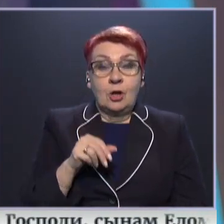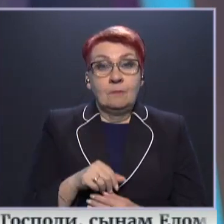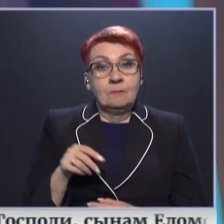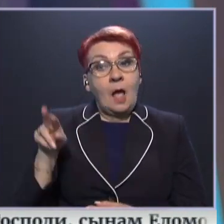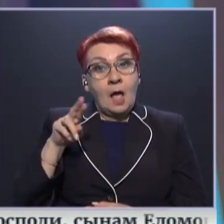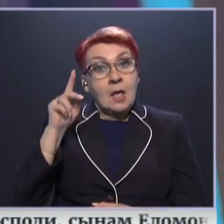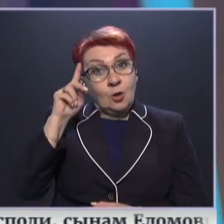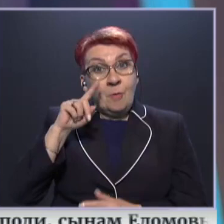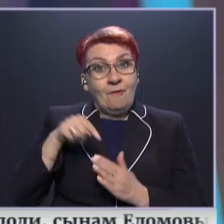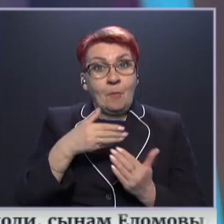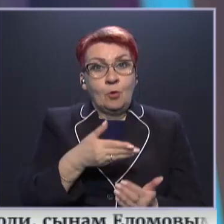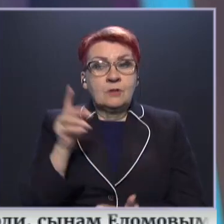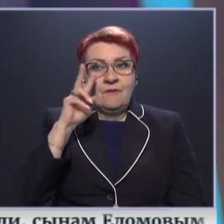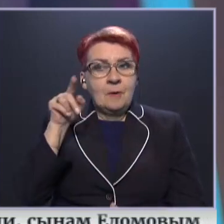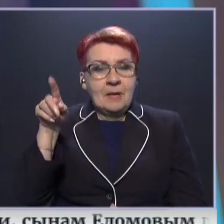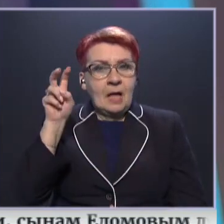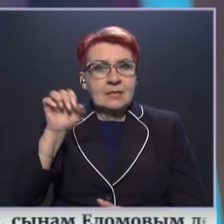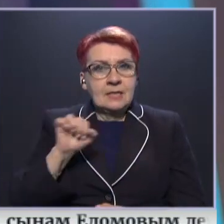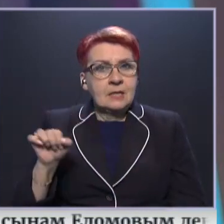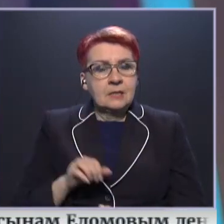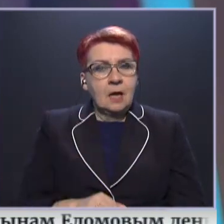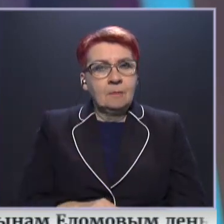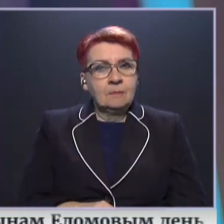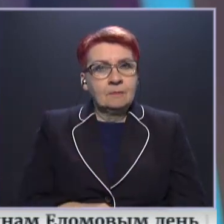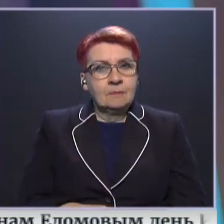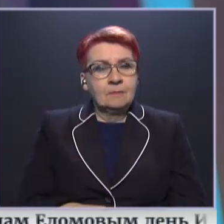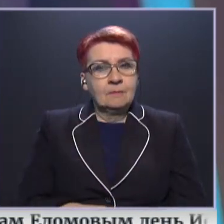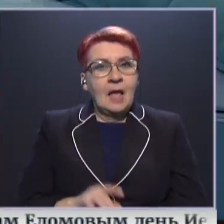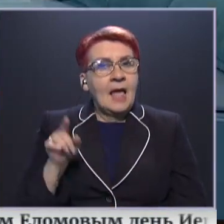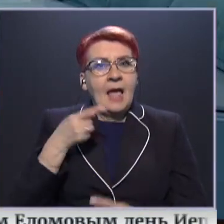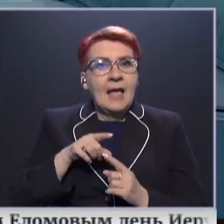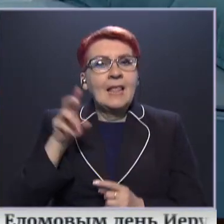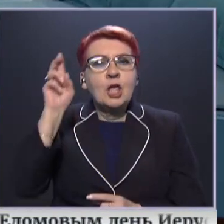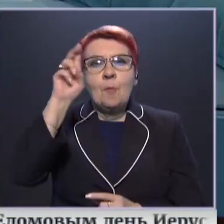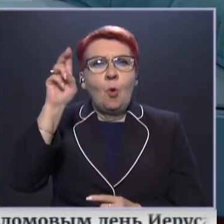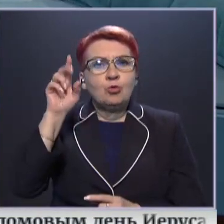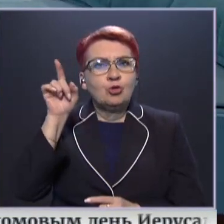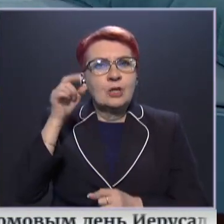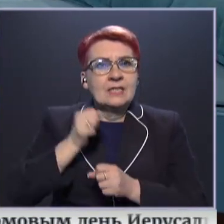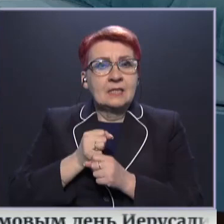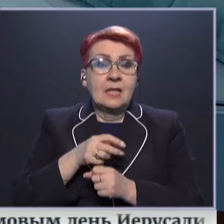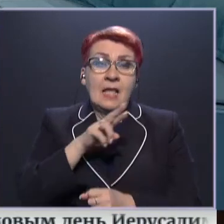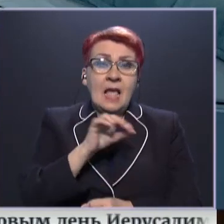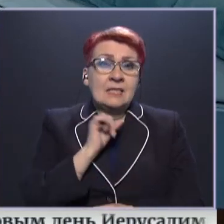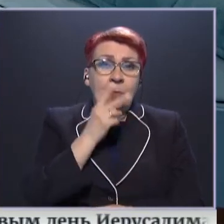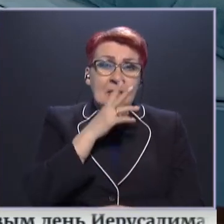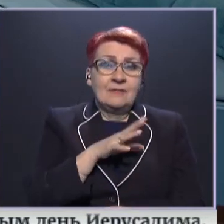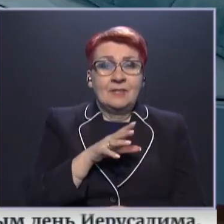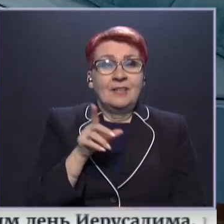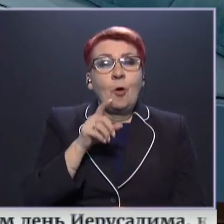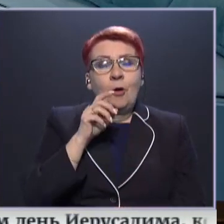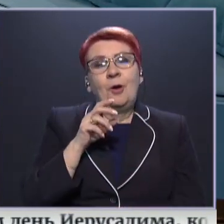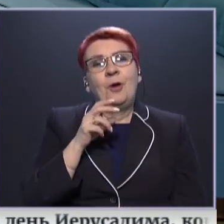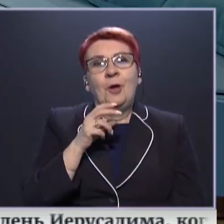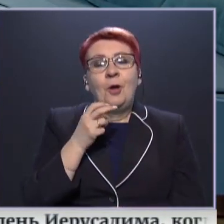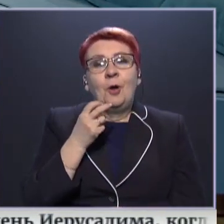создание. И на фильм этот идти нельзя. Что мне делать? Вы знаете, я сам эту «Чебурашку» этого не смотрел, только мультфильм в детстве